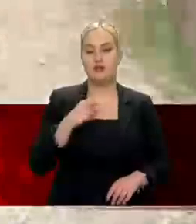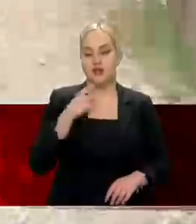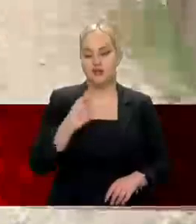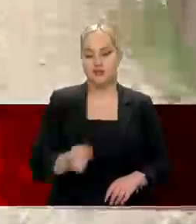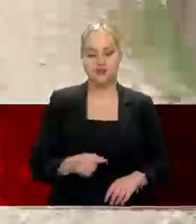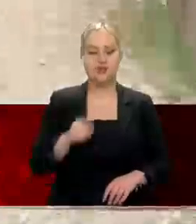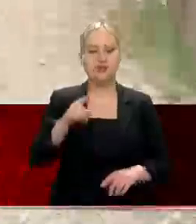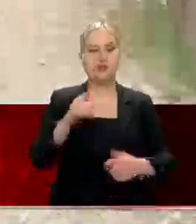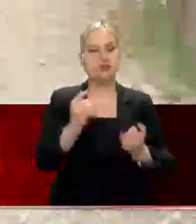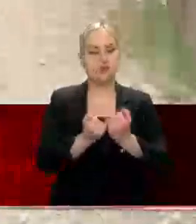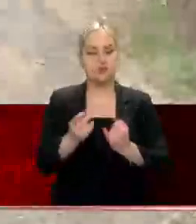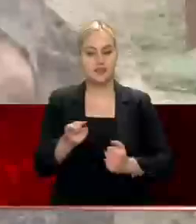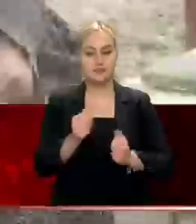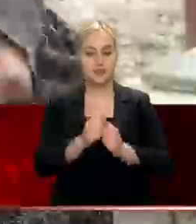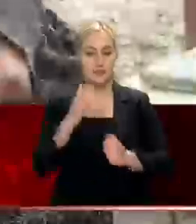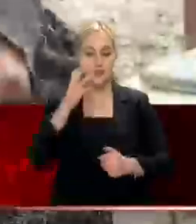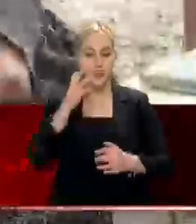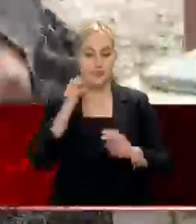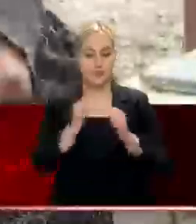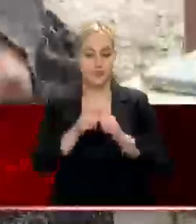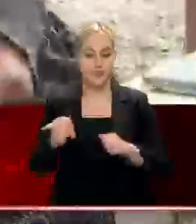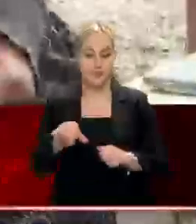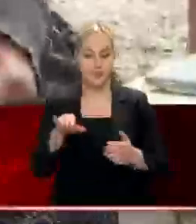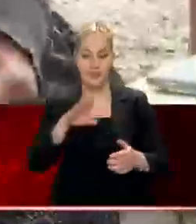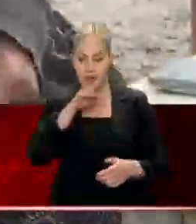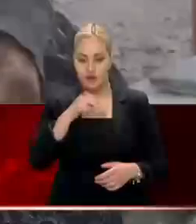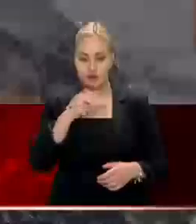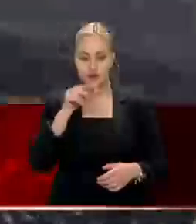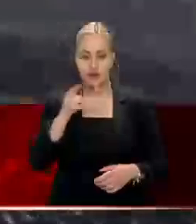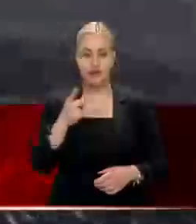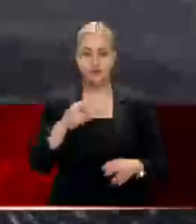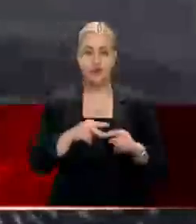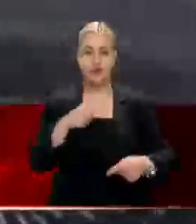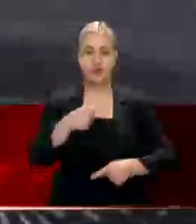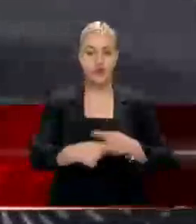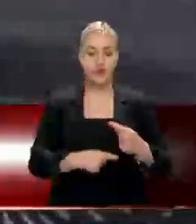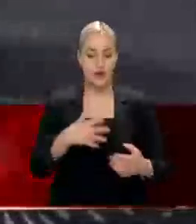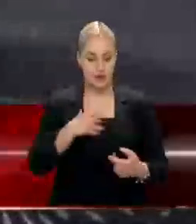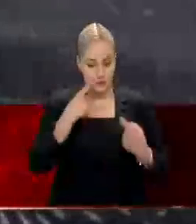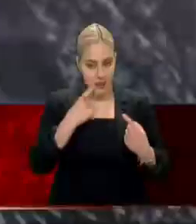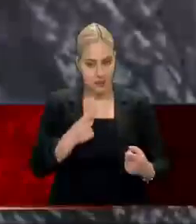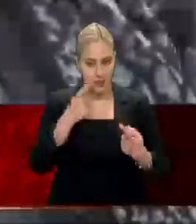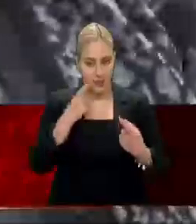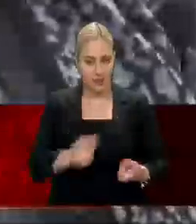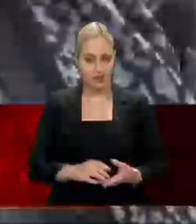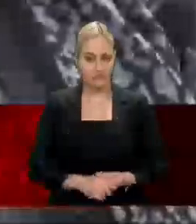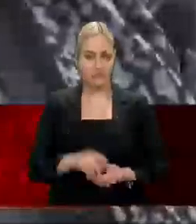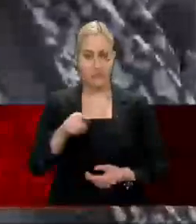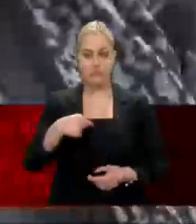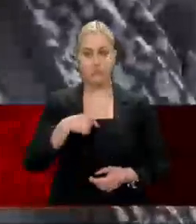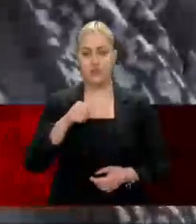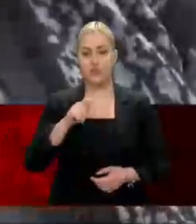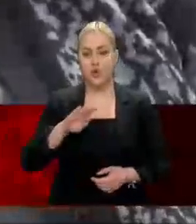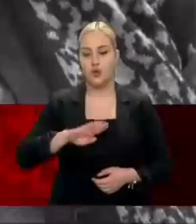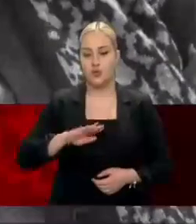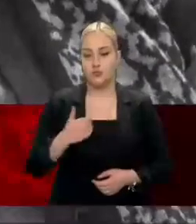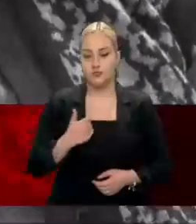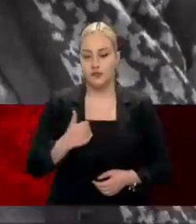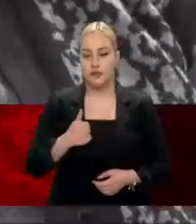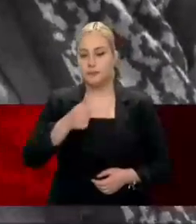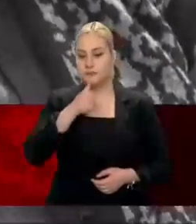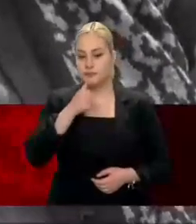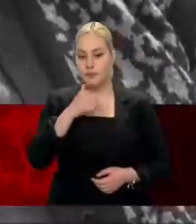Çınar ve kardeşi Şimdi babaannelerinin yanında yaşlı kadın iki torununa da Gözü gibi bakıyor Çınar benim torunum